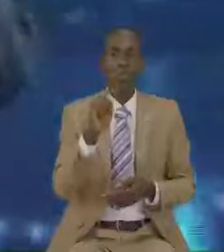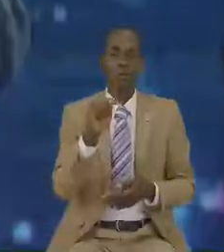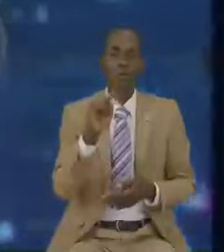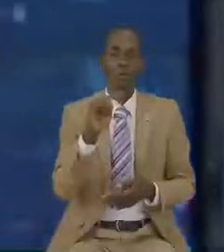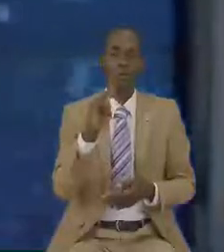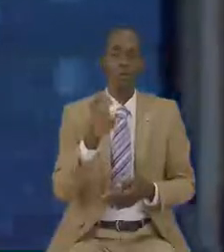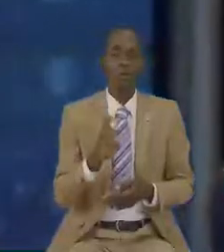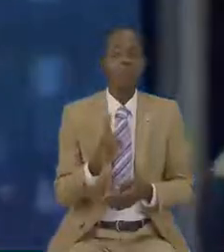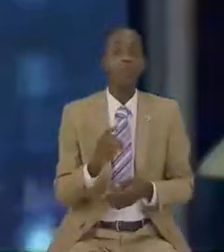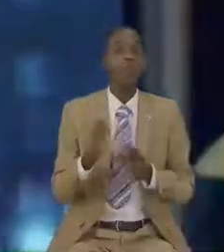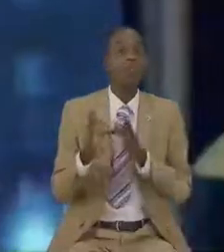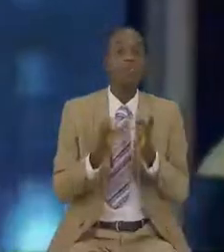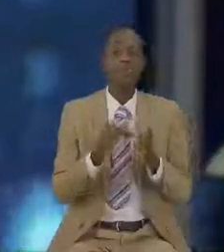est